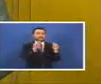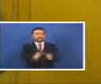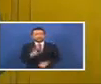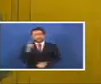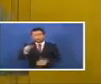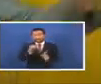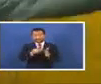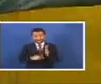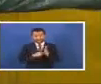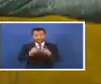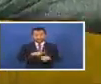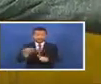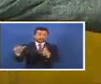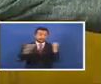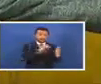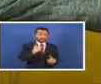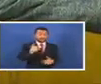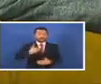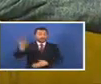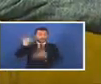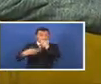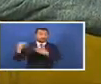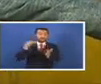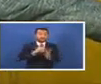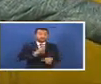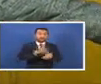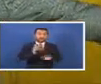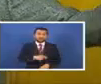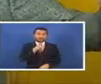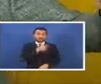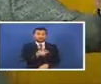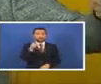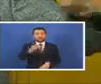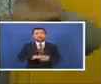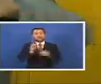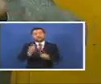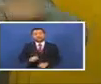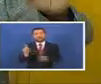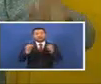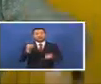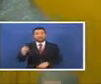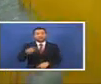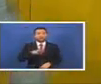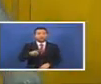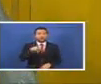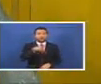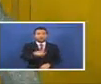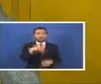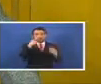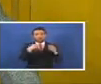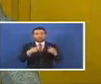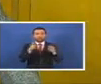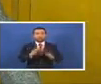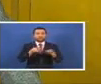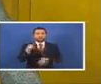O zaman makinesinde bizi geçmişe götürüp becerebilirseniz orada yargılayacaktınız. Bu yönüyle